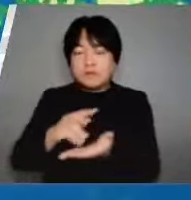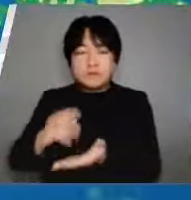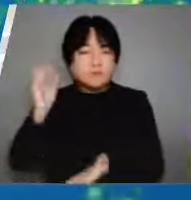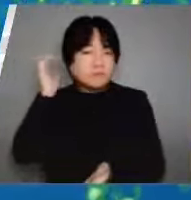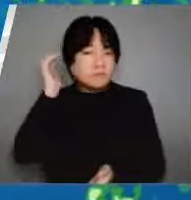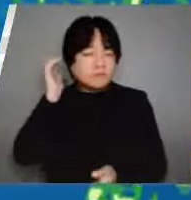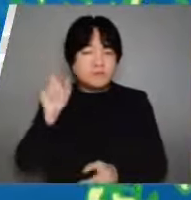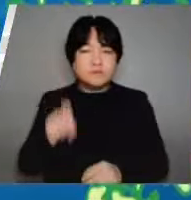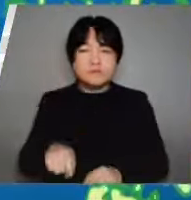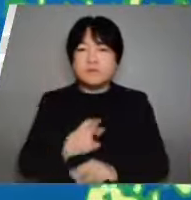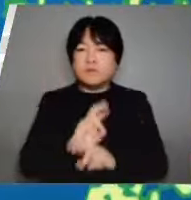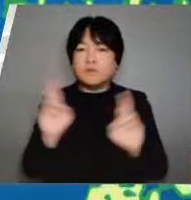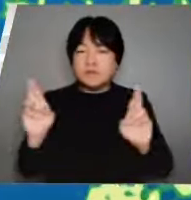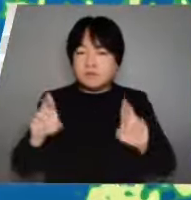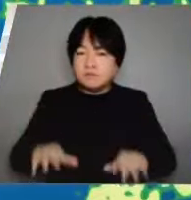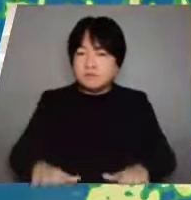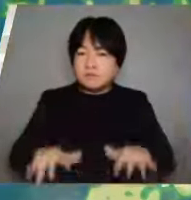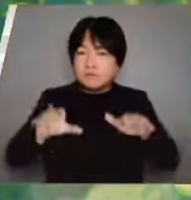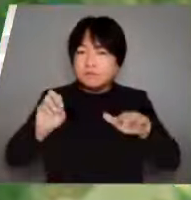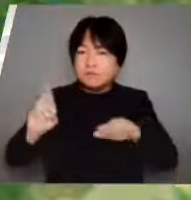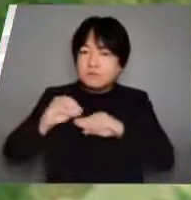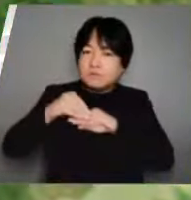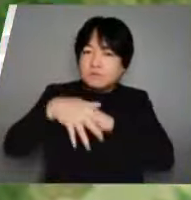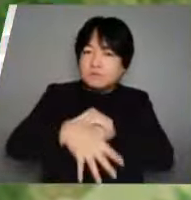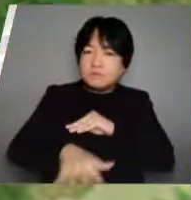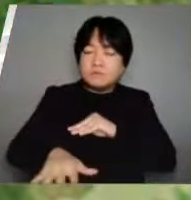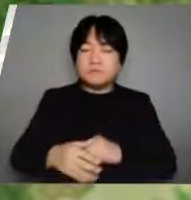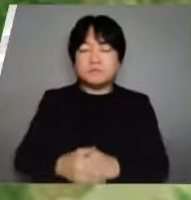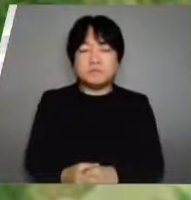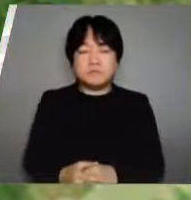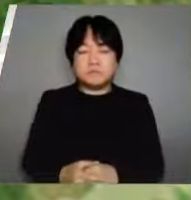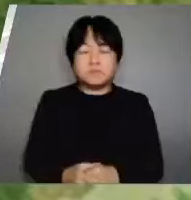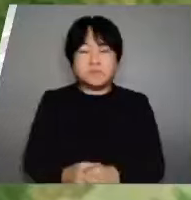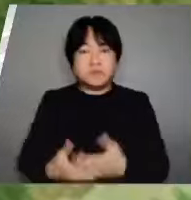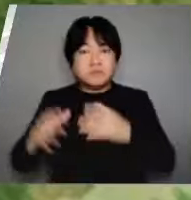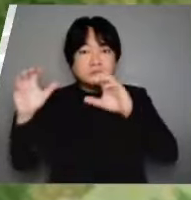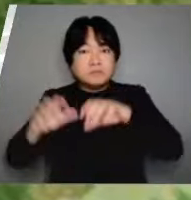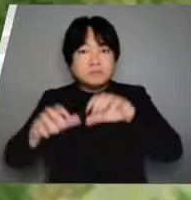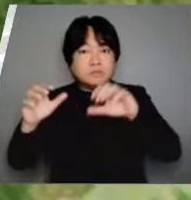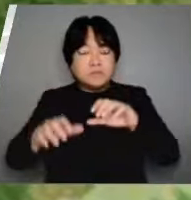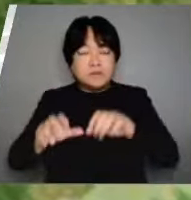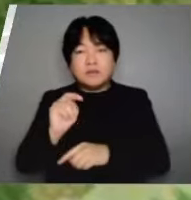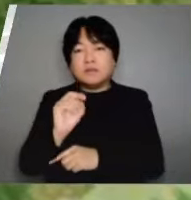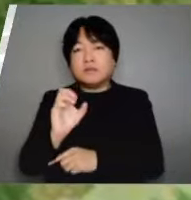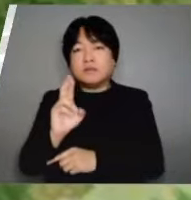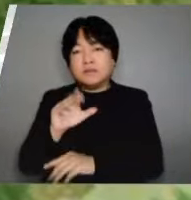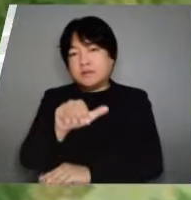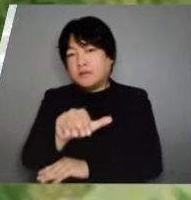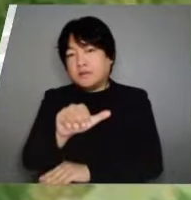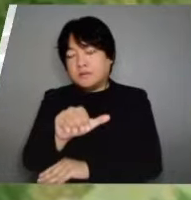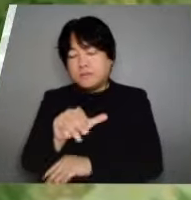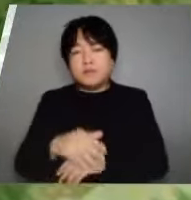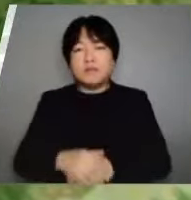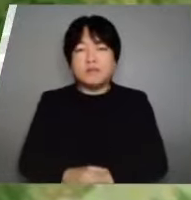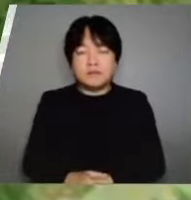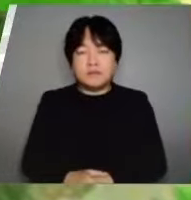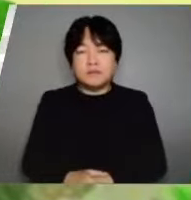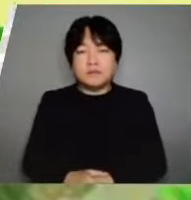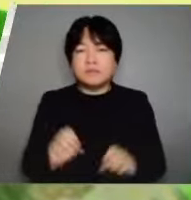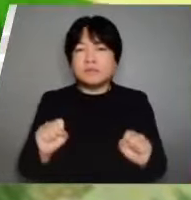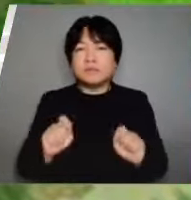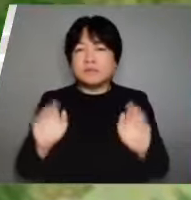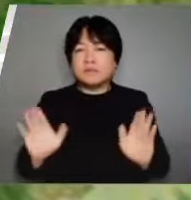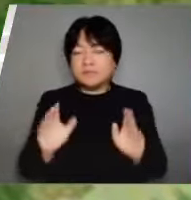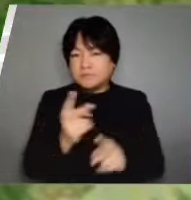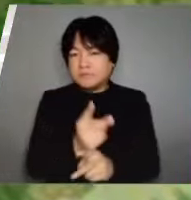sa banta ng baha o landslide. May chance rin na ulan sa hapon sa Metro Manila ngayong weekend, kaya ingat po kayo, mga kapuso, kung